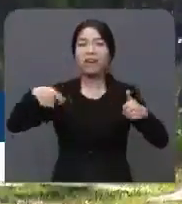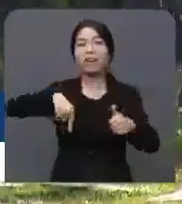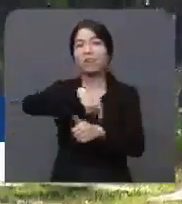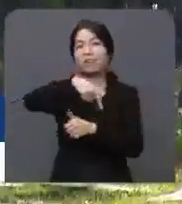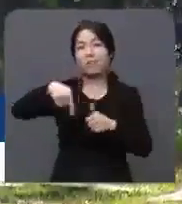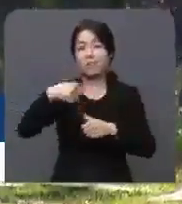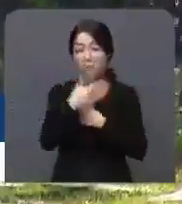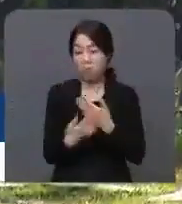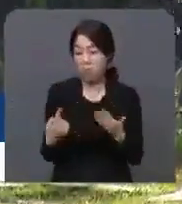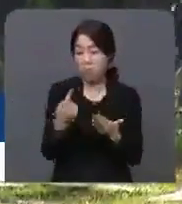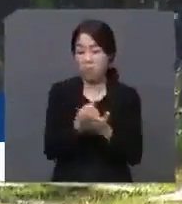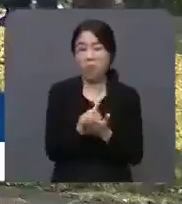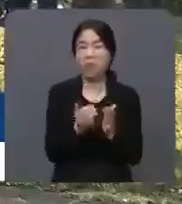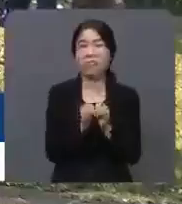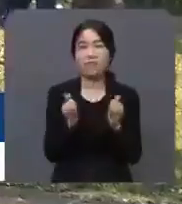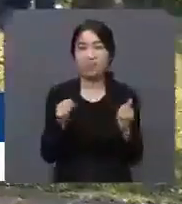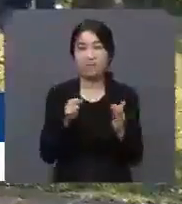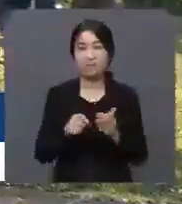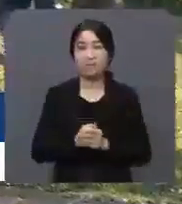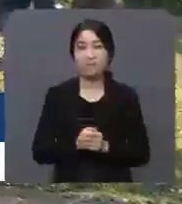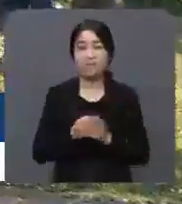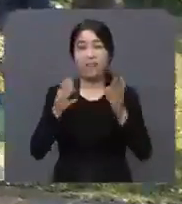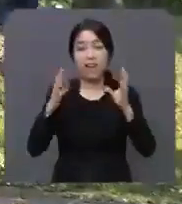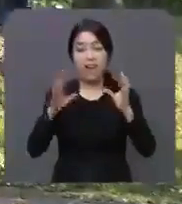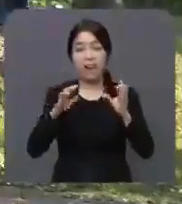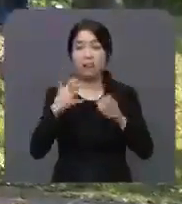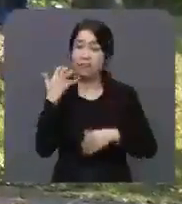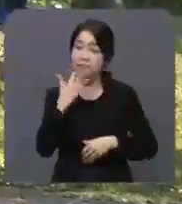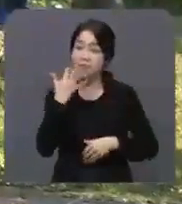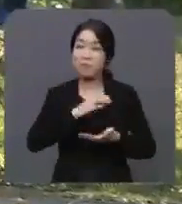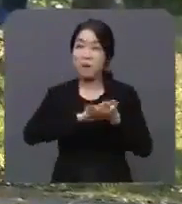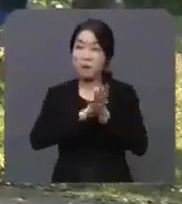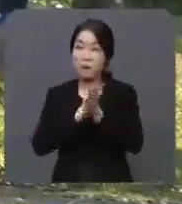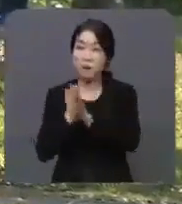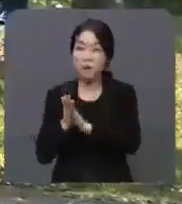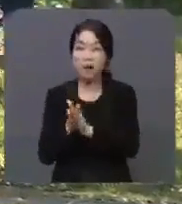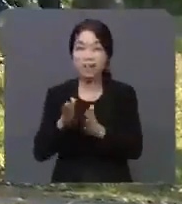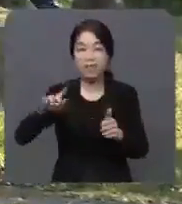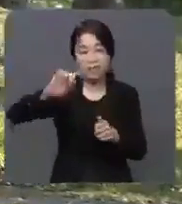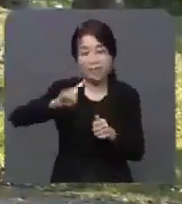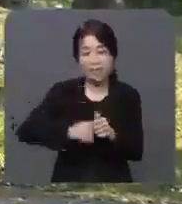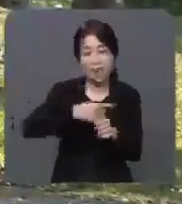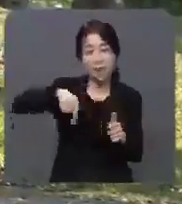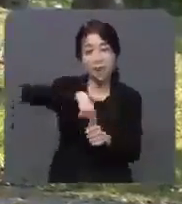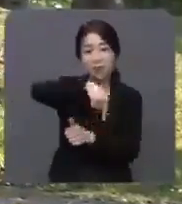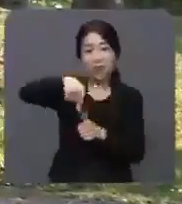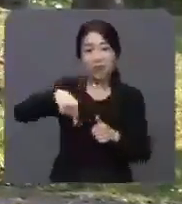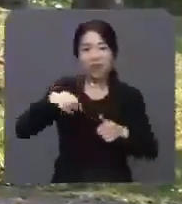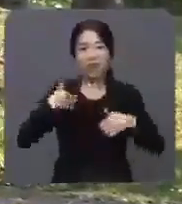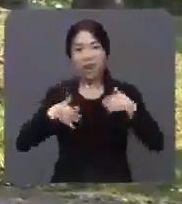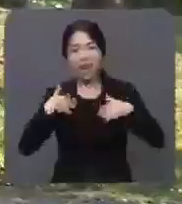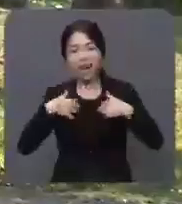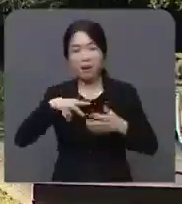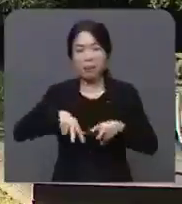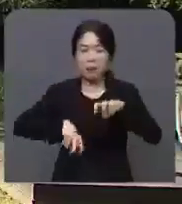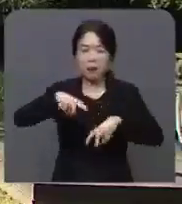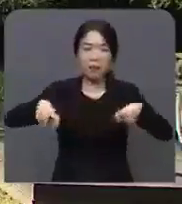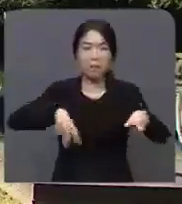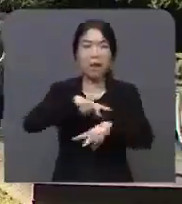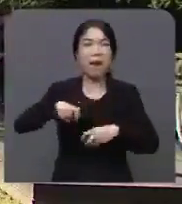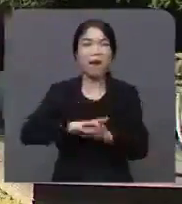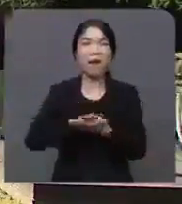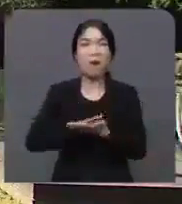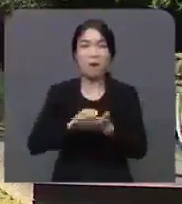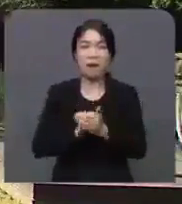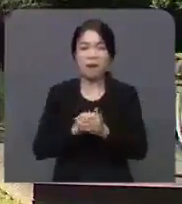풍경에 몸을 맡긴 사람들. 아이들도 울긋불긋 물들기 시작한 자연을 배경으로 신나게 뛰어놉니다.